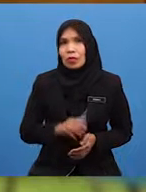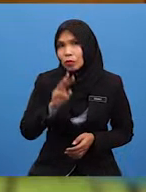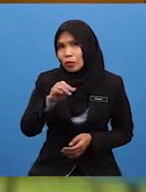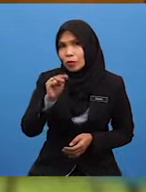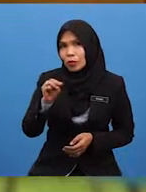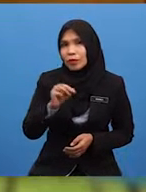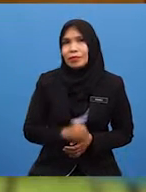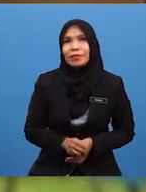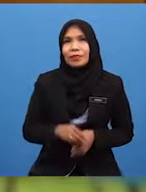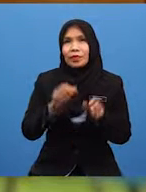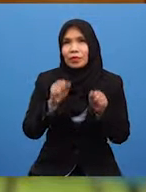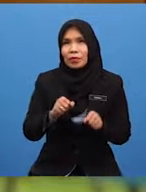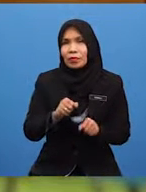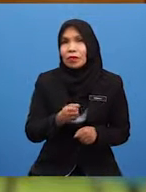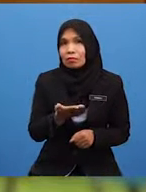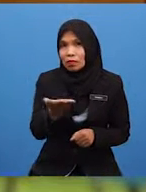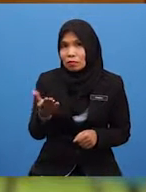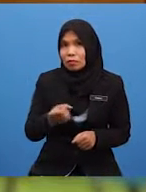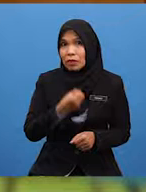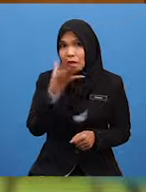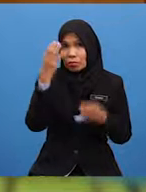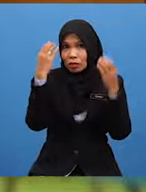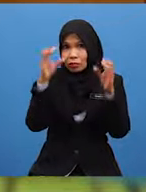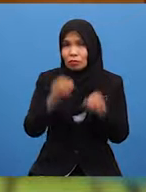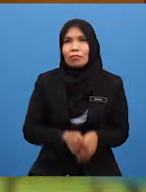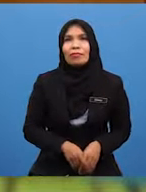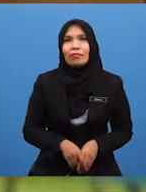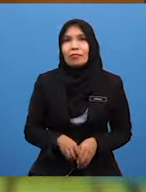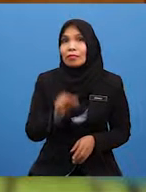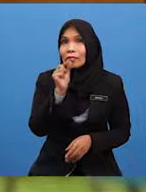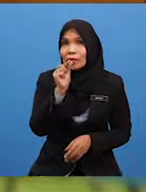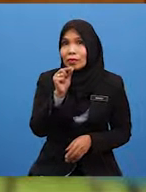Murid-murid, boleh kamu beritahu cikgu titik